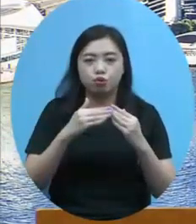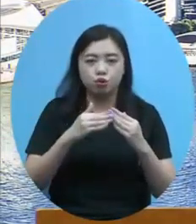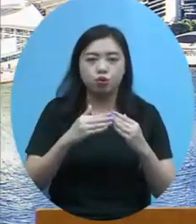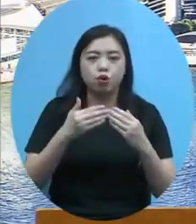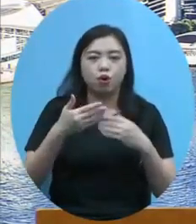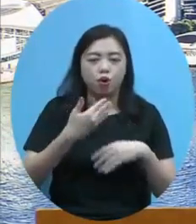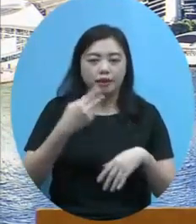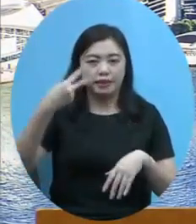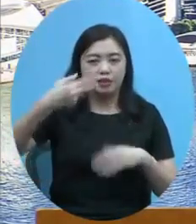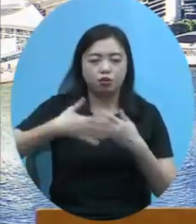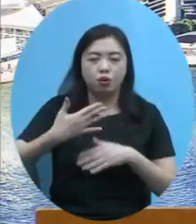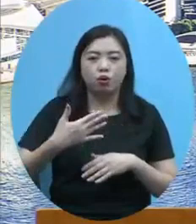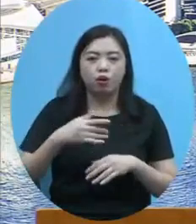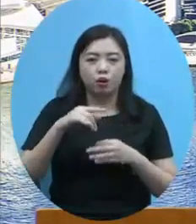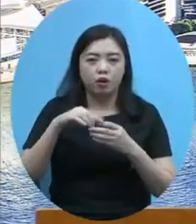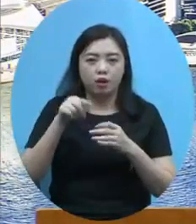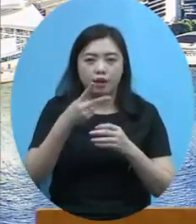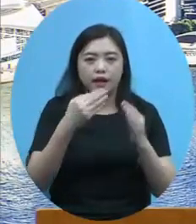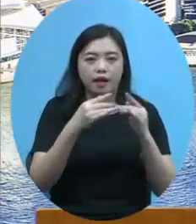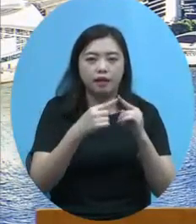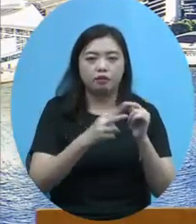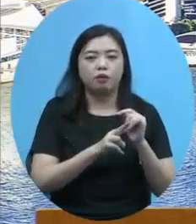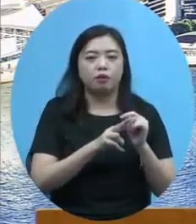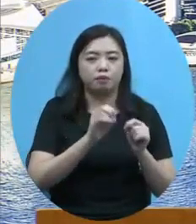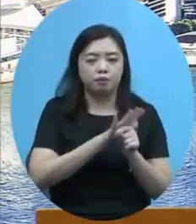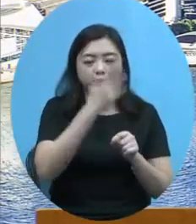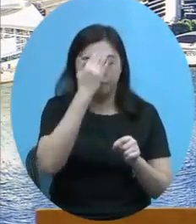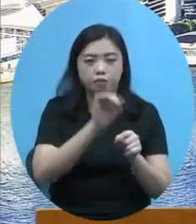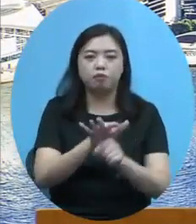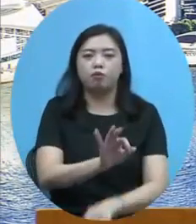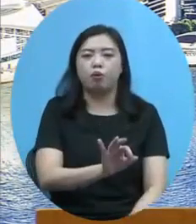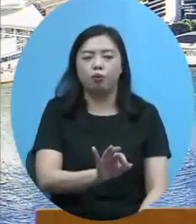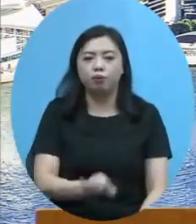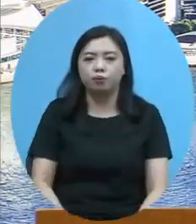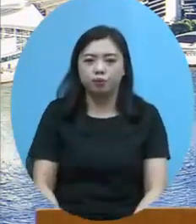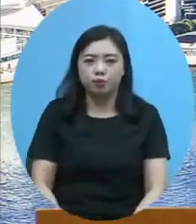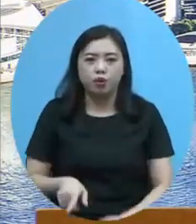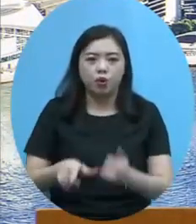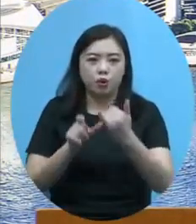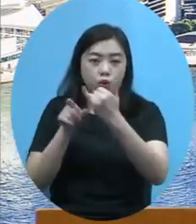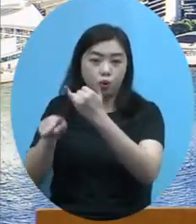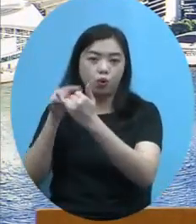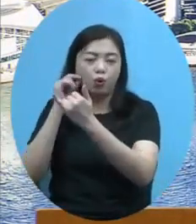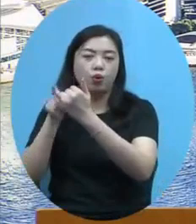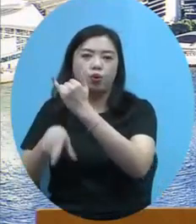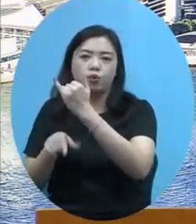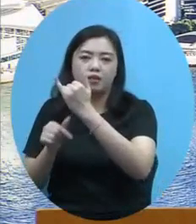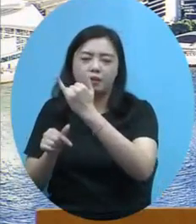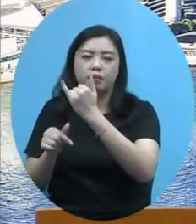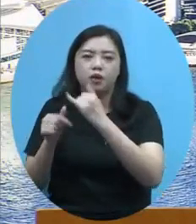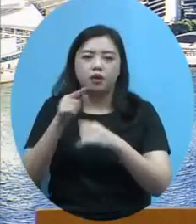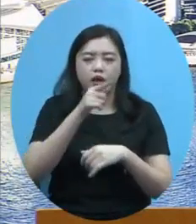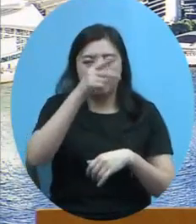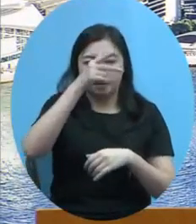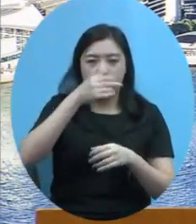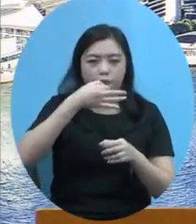傑樓，咁佢兩名家人都係陰性。暫時，咁佢喺咧6月10號嘅核酸同埋